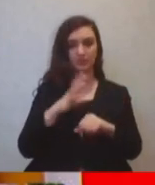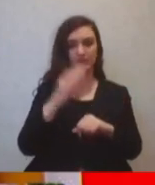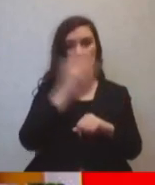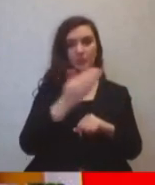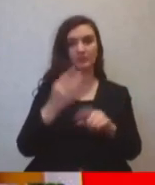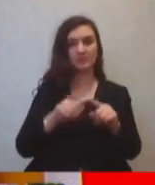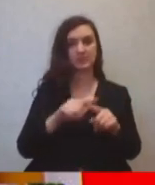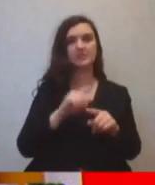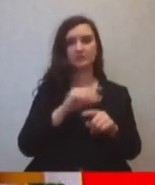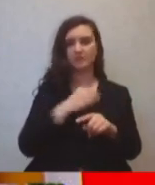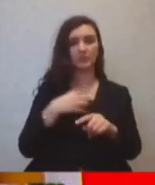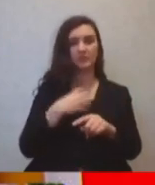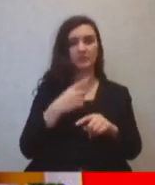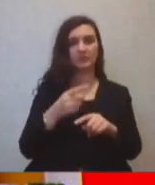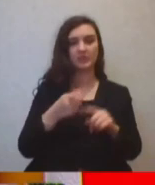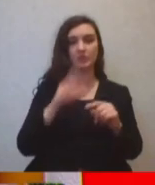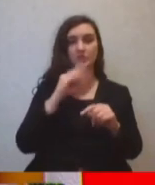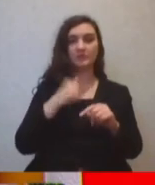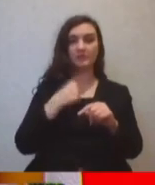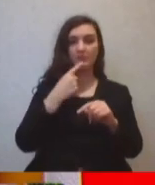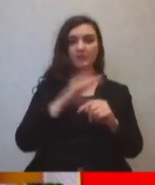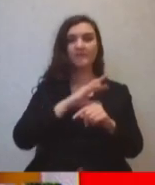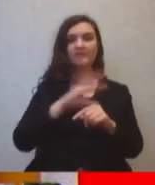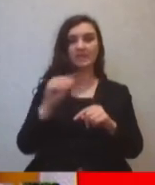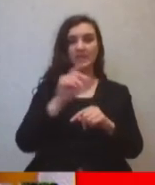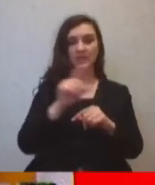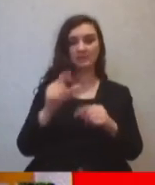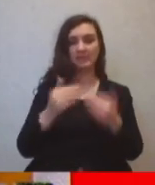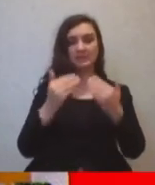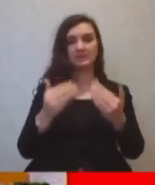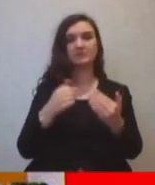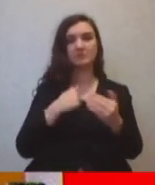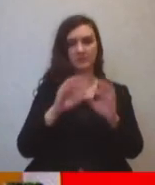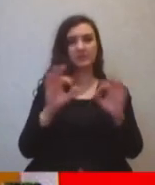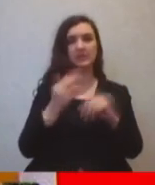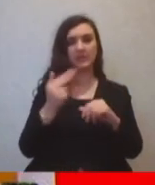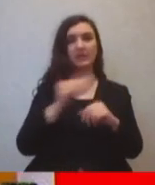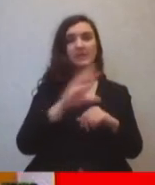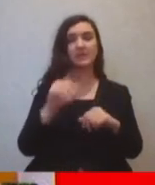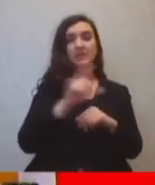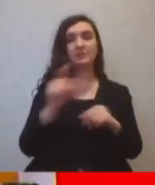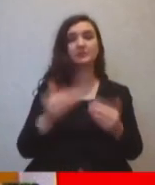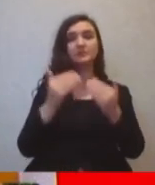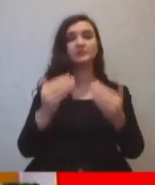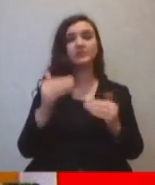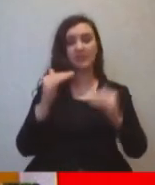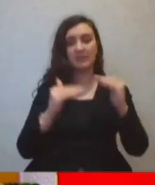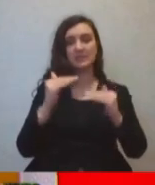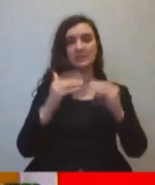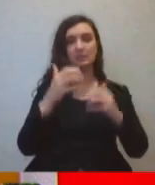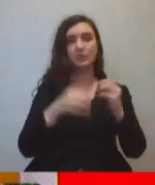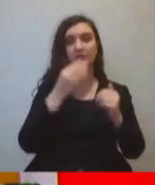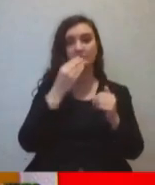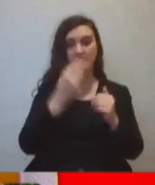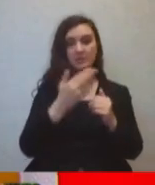საზოგადოებას, ეს არსებითია. როდესაც ჩვენ ვლაპარაკობთ ყველა ადამიანისათვის, მე ხაზს უსვამ, ყველა ადამიანისათვის დაბალანსებულ კვებას.